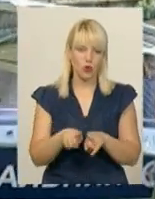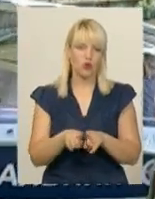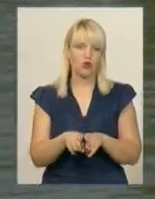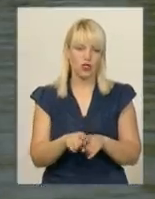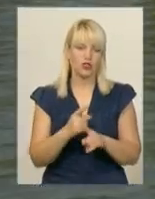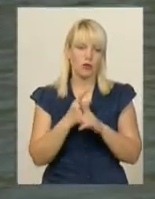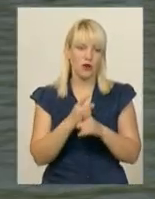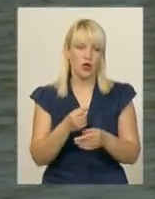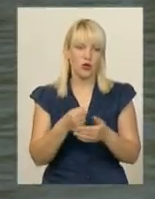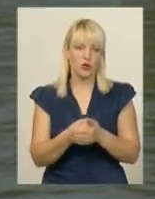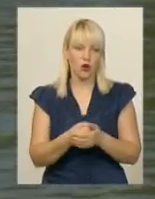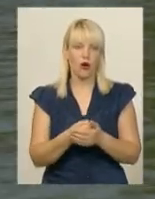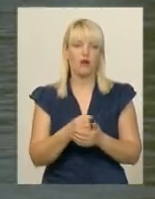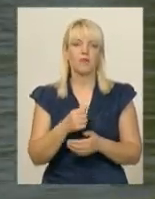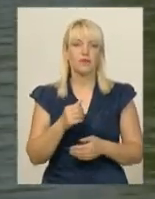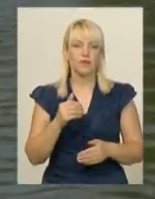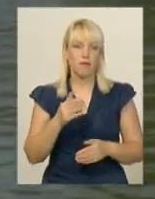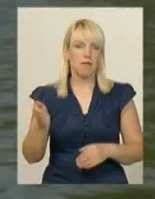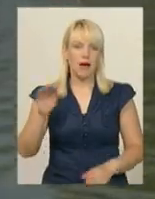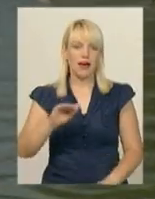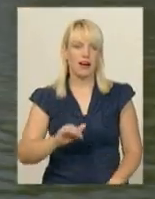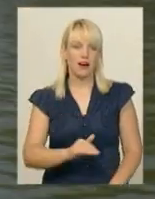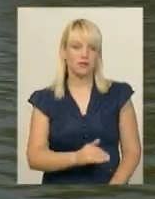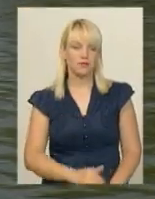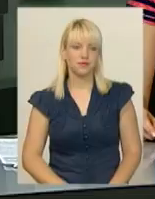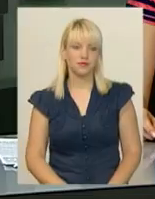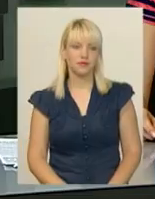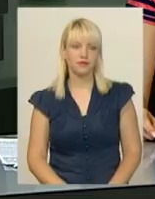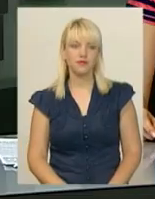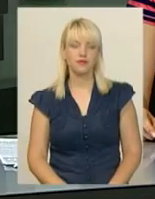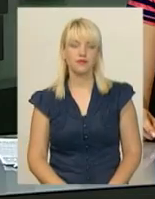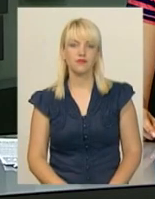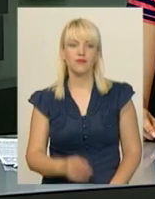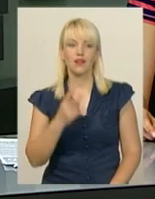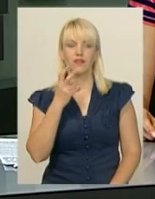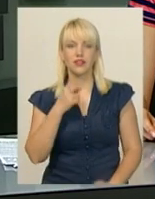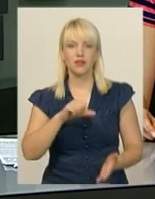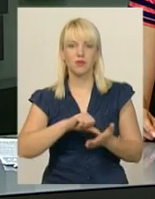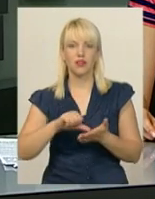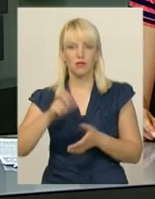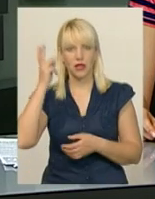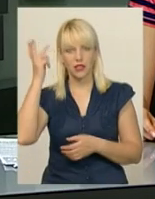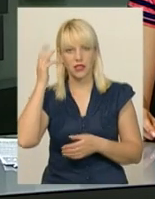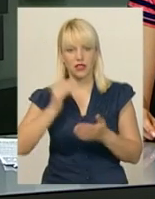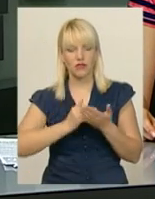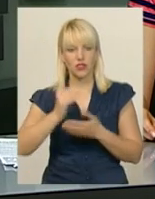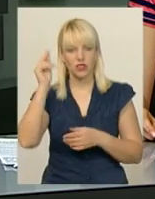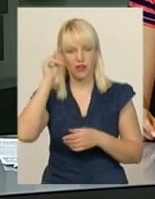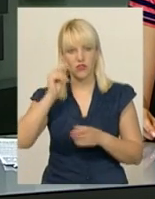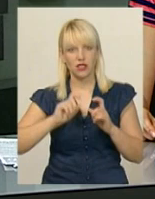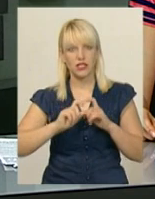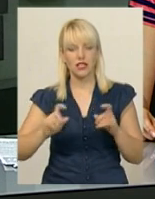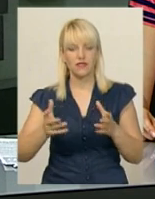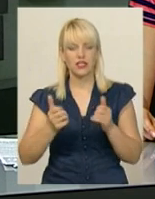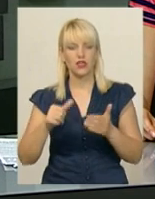супроводжували до берега. Наталя Сідова, Дем'ян Цегольник, новини Поділля Центр. 200 представників хмельницьких вищих навчальних закладів